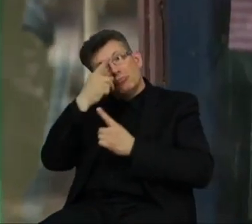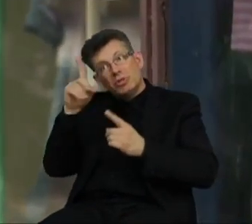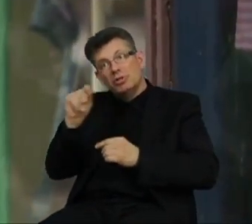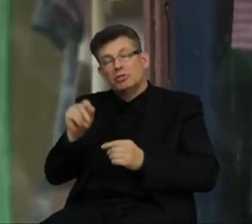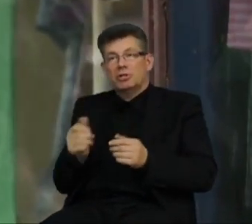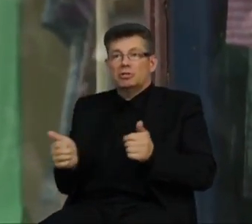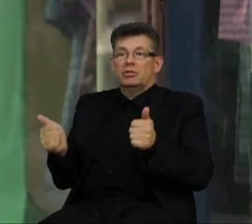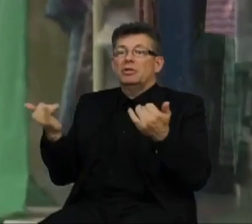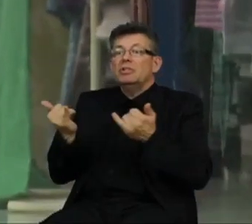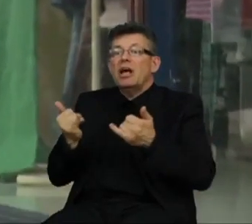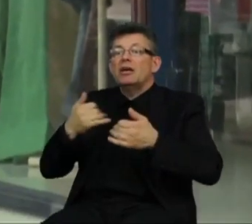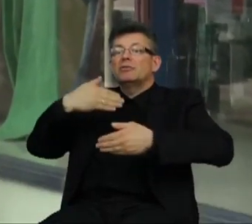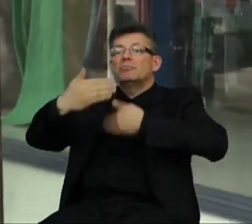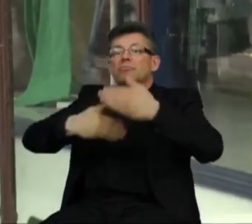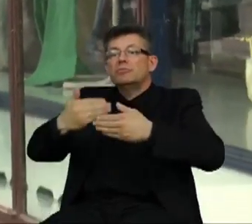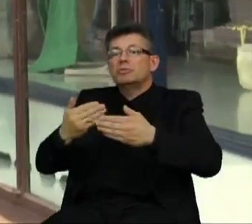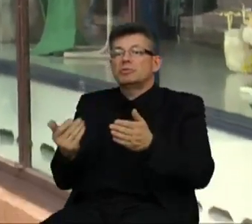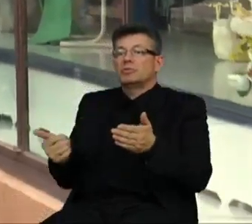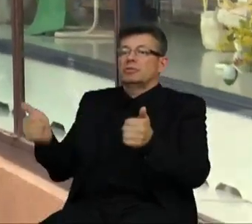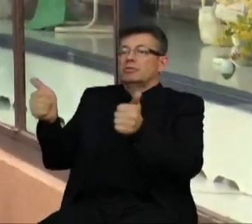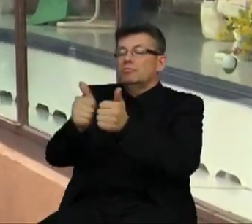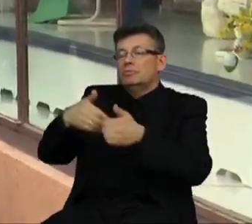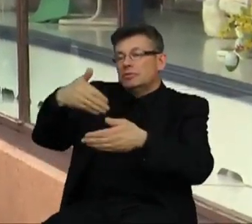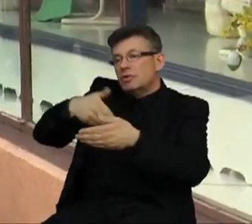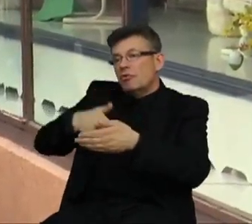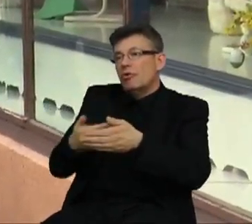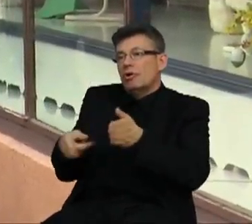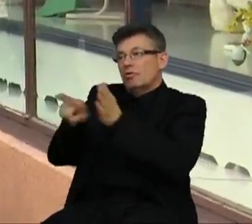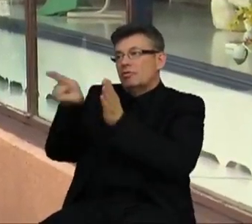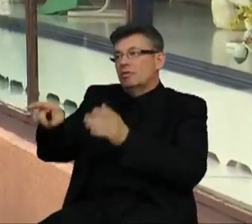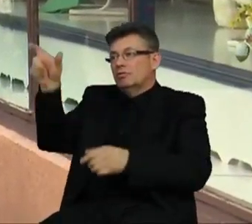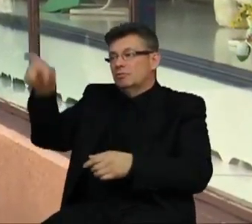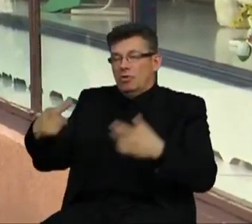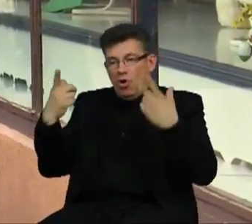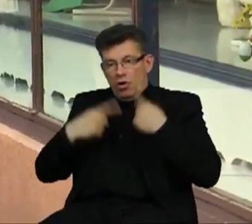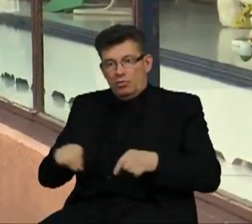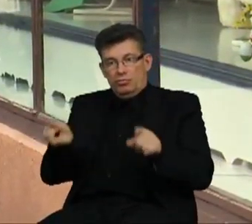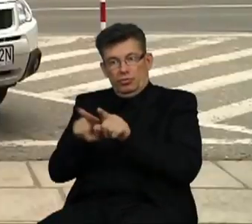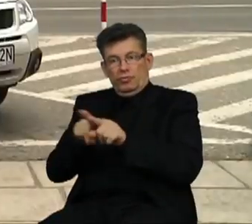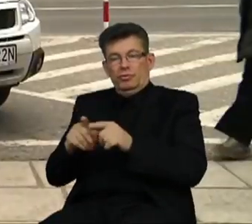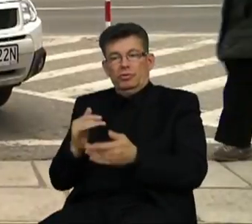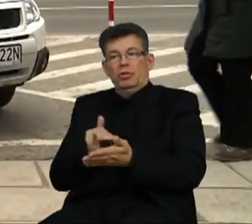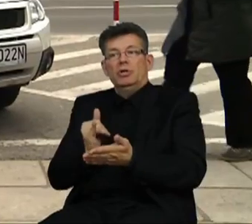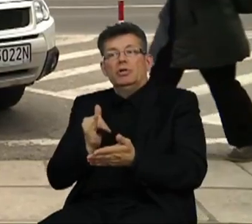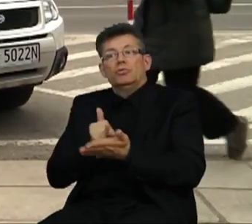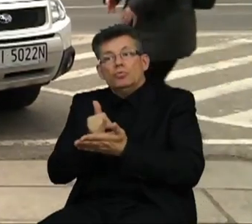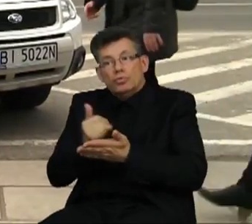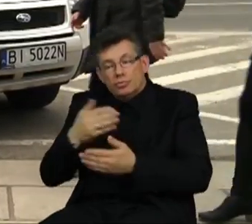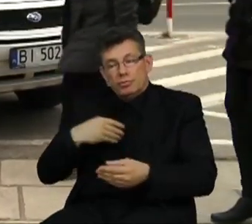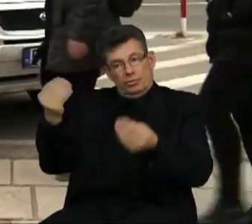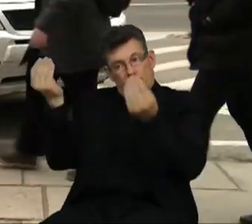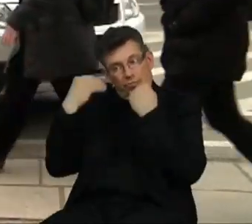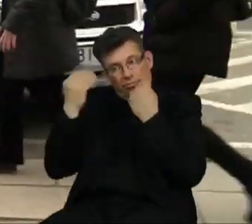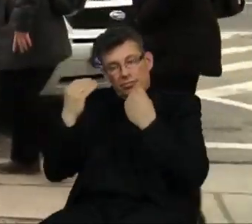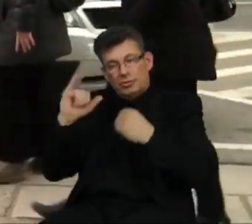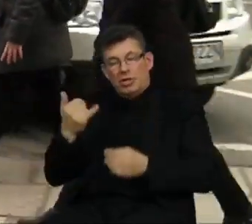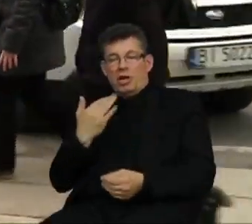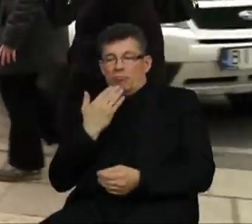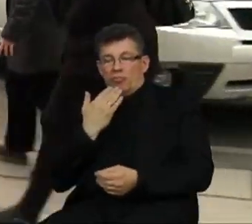z taką niepełnosprawnością. Mieliśmy dodatkowo szkolenie przez przełożonych pani Doroty, którzy nam powiedzieli, jak